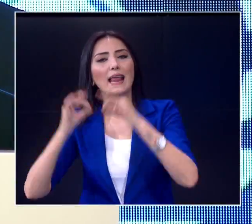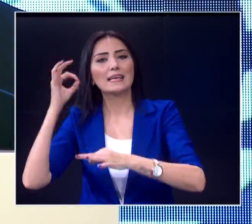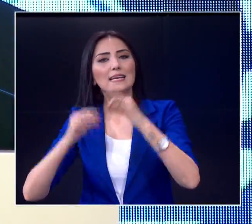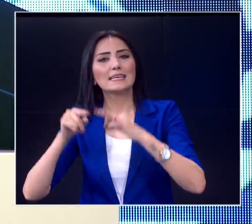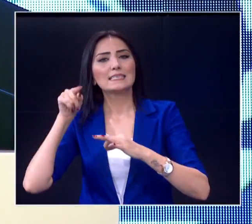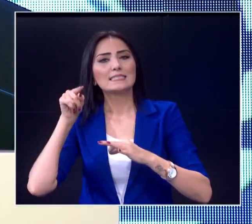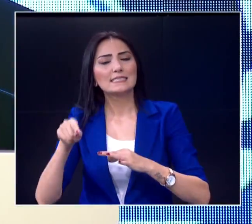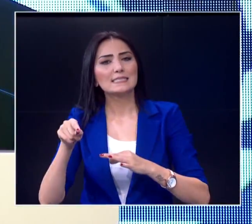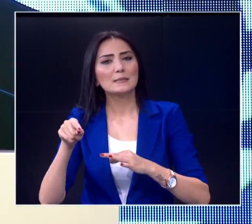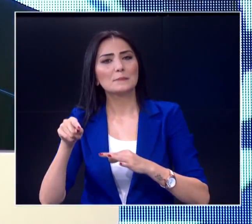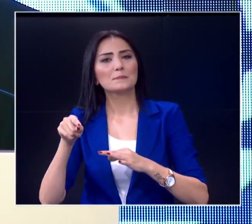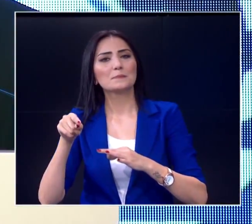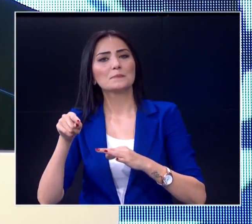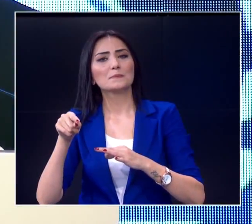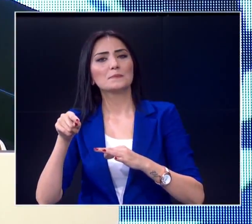düzenleyici organında